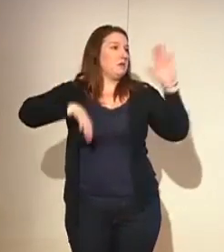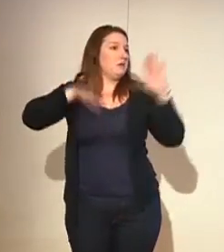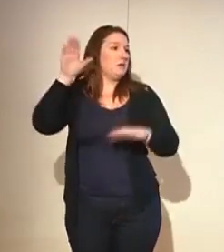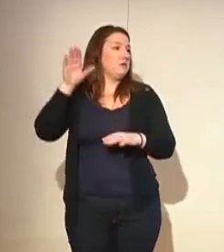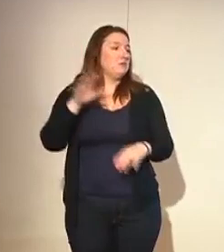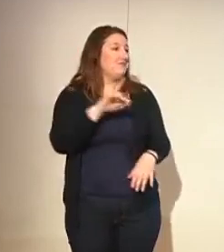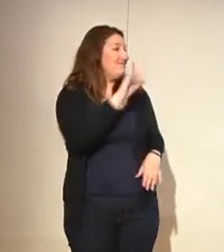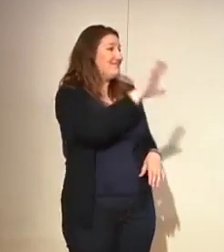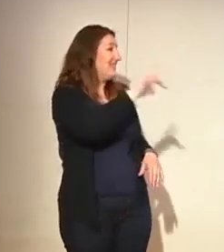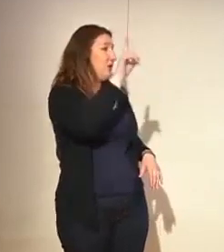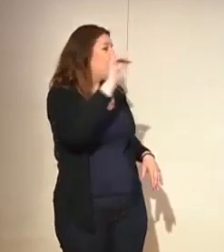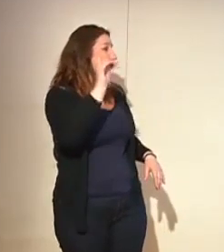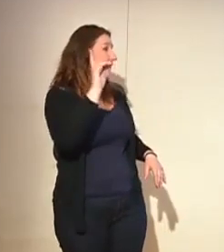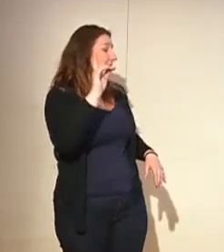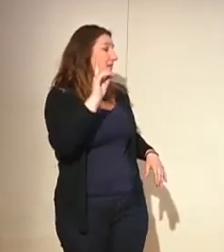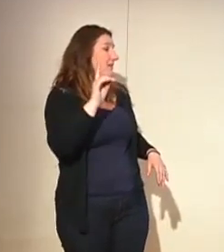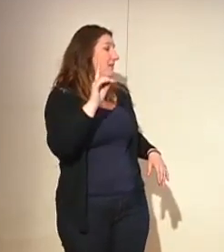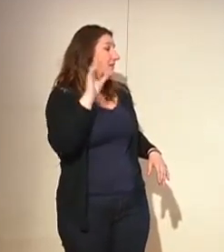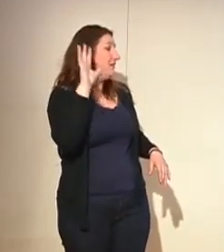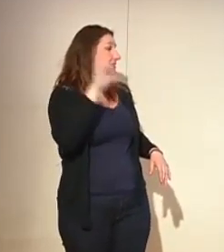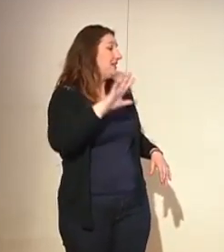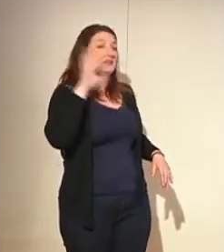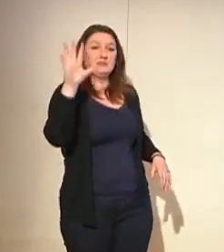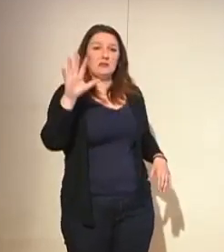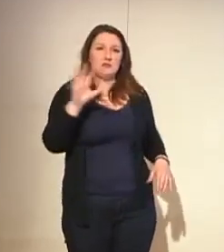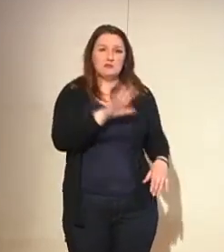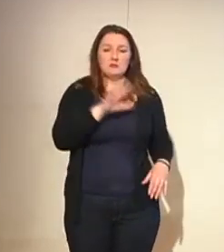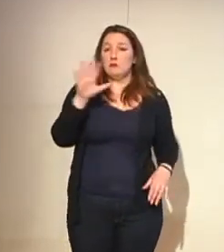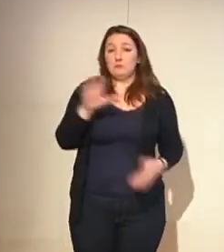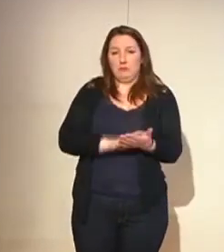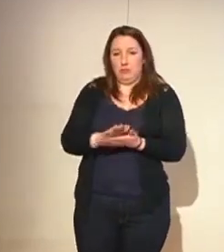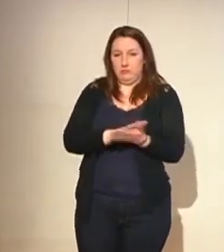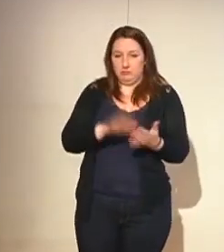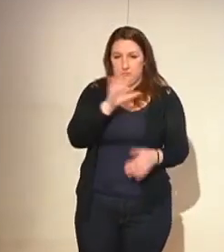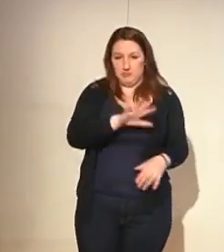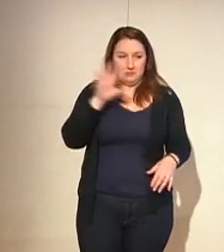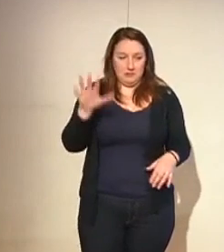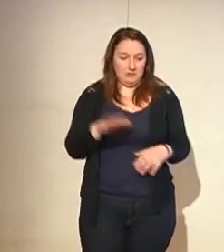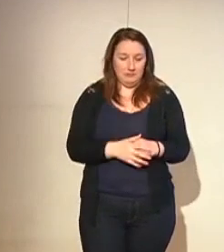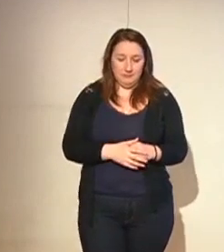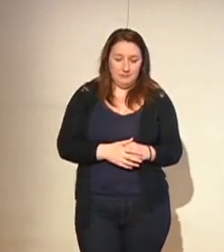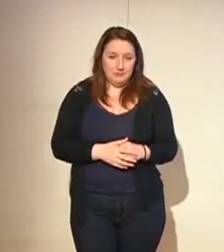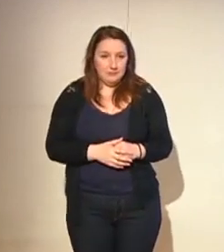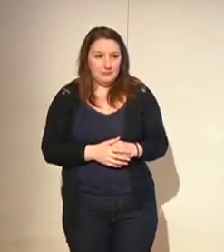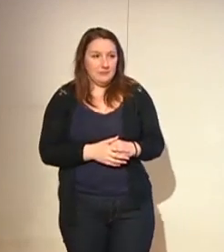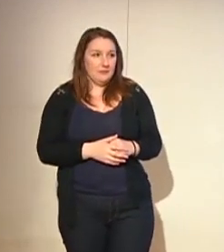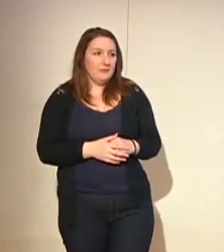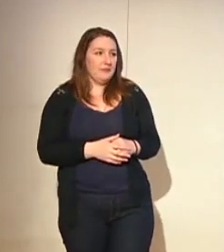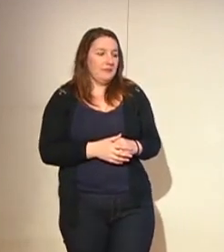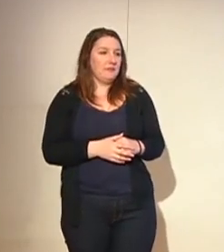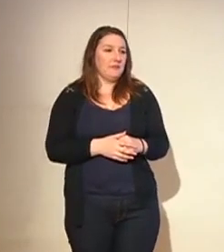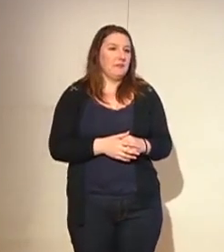qui est 55 pardon entre les G avant très